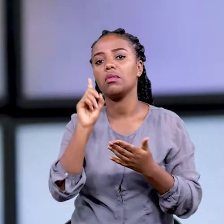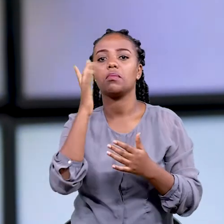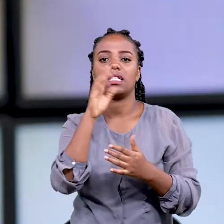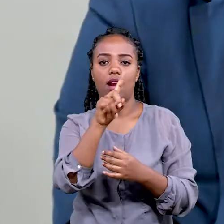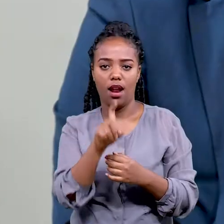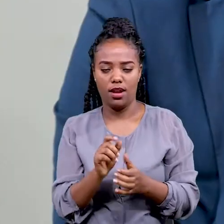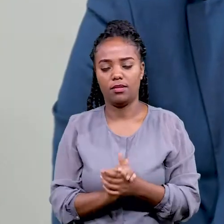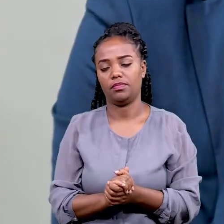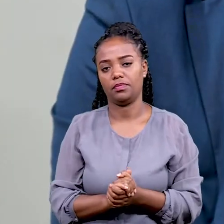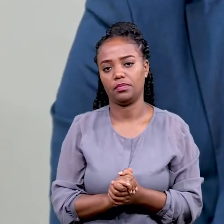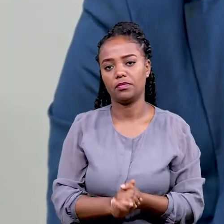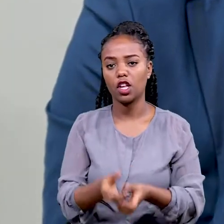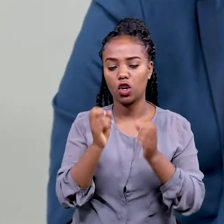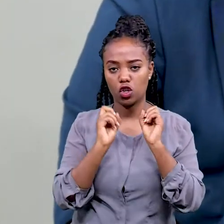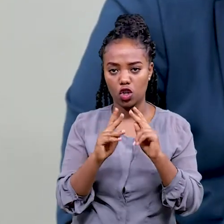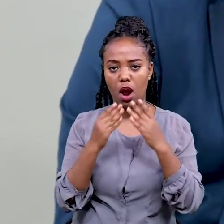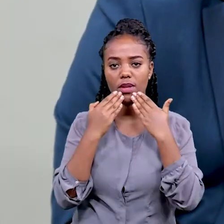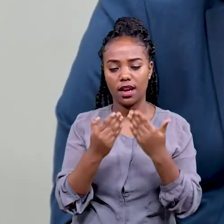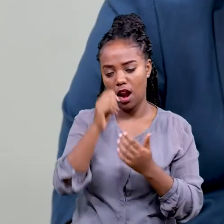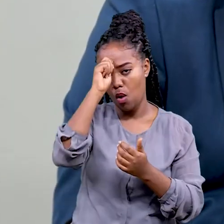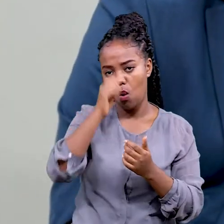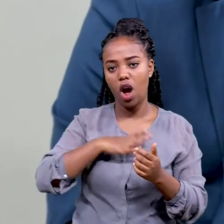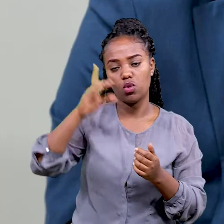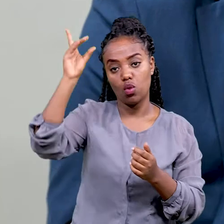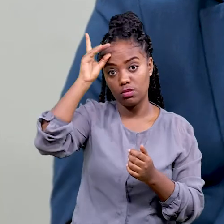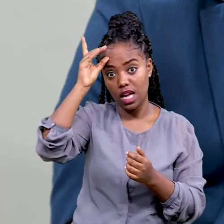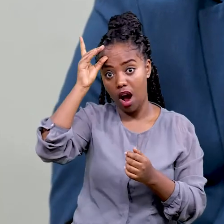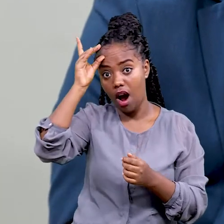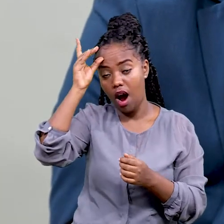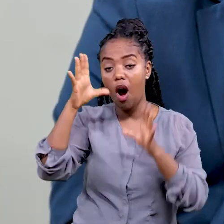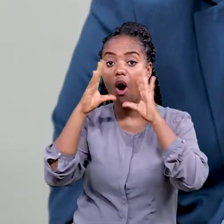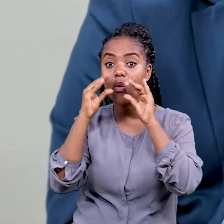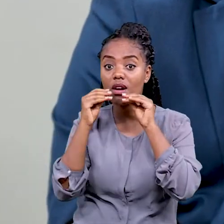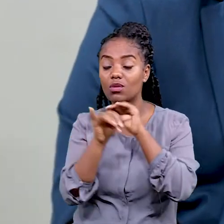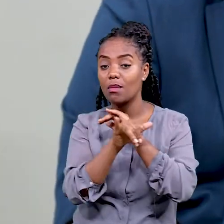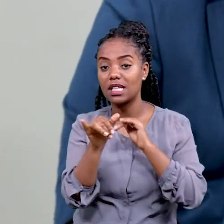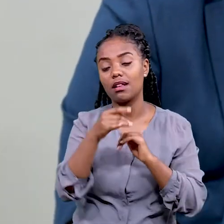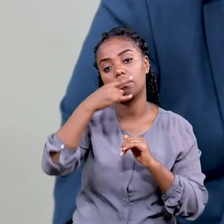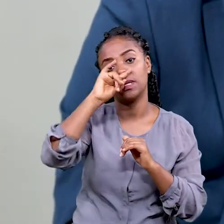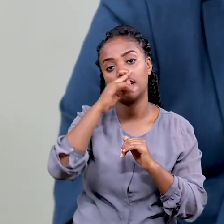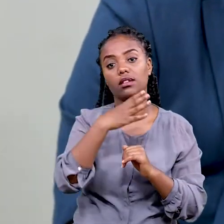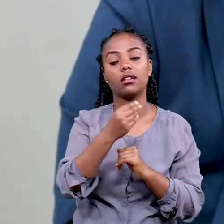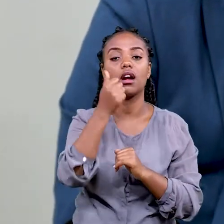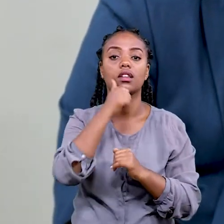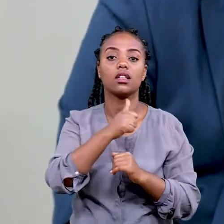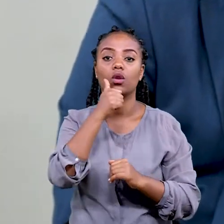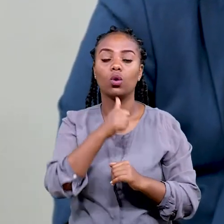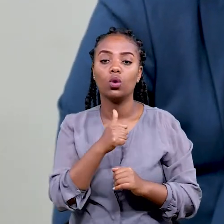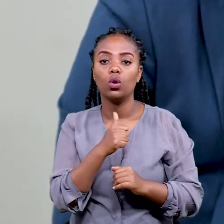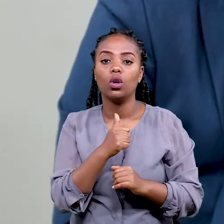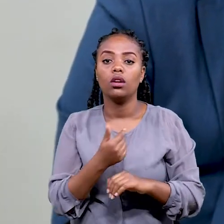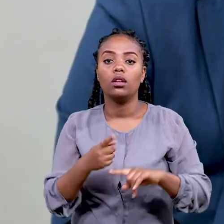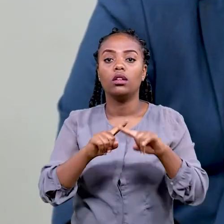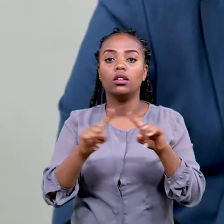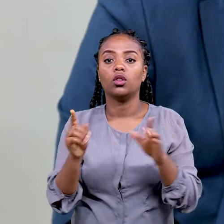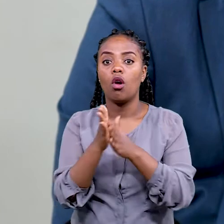ይመስላል? እሺ፣ አመሰግናለሁ። አቶ ኩምሳ እንግዲህ እንዳነሳው የህፃናትና የሴቶችን